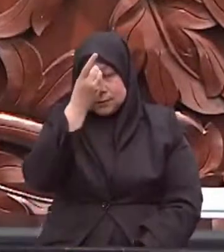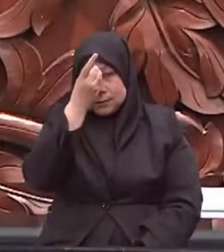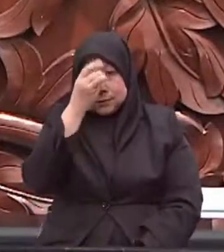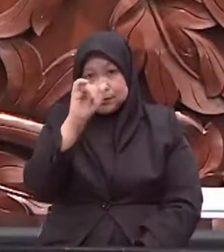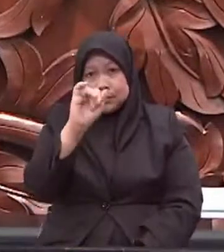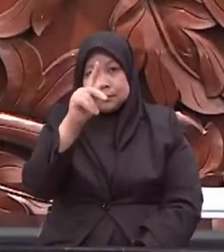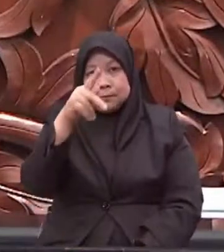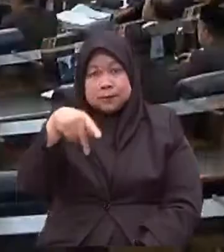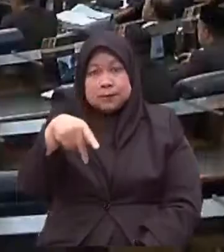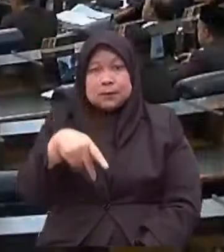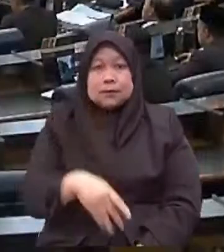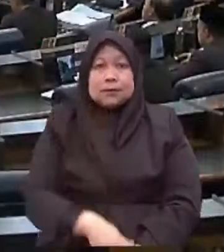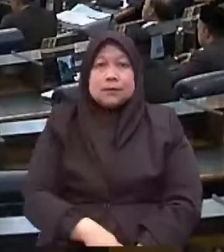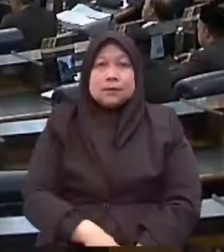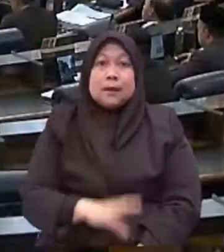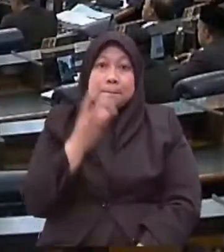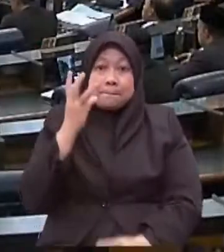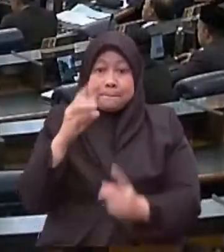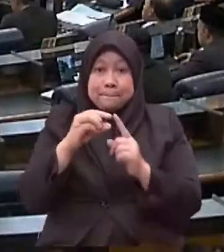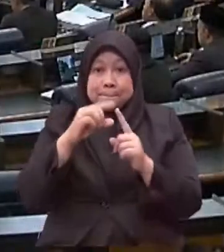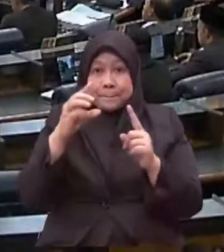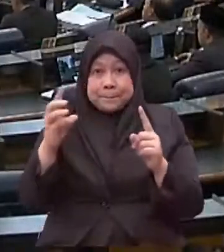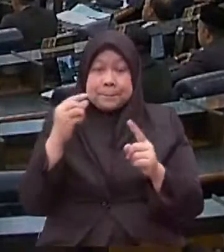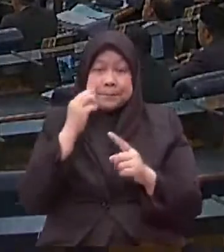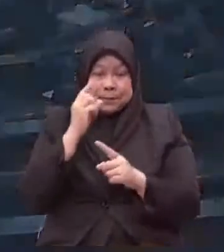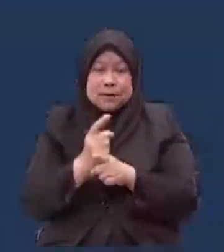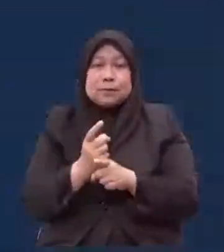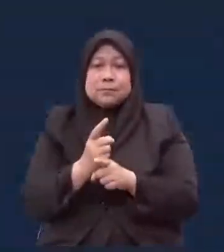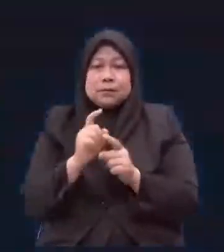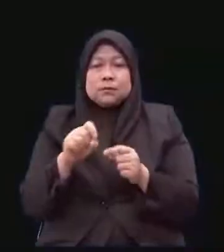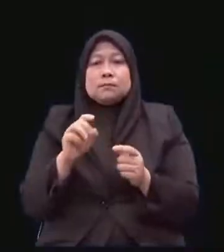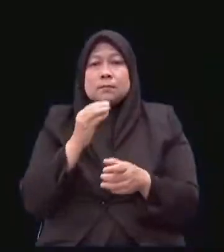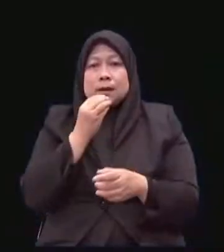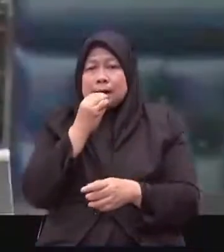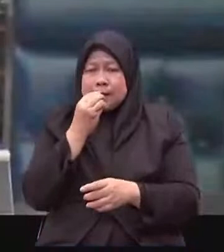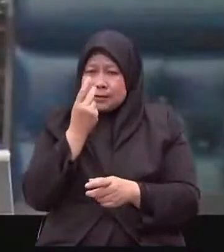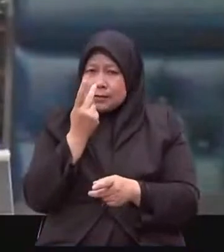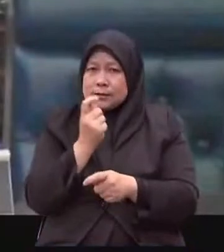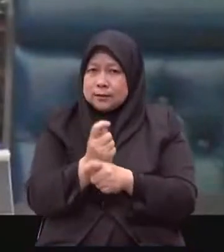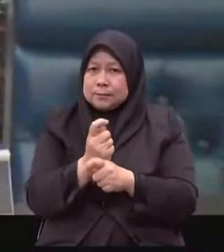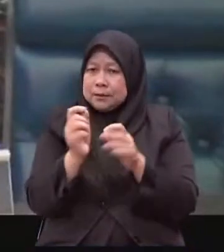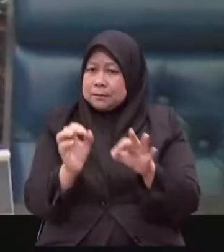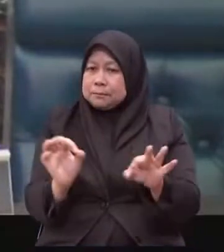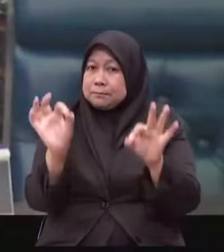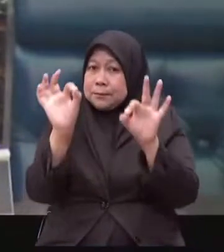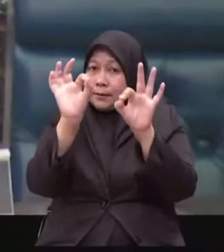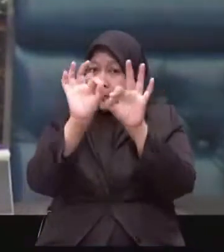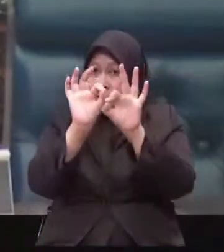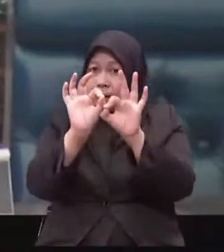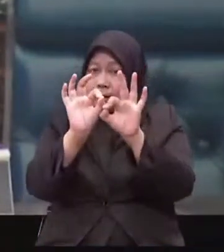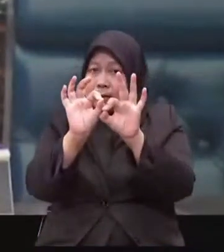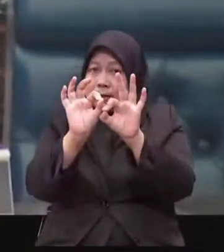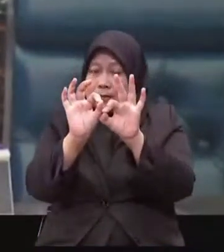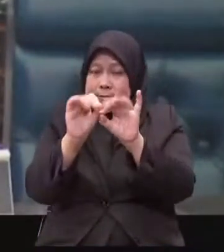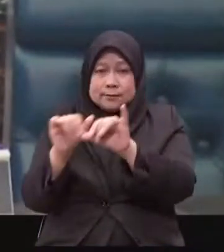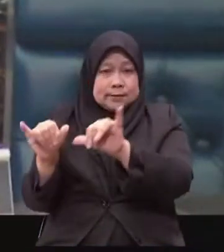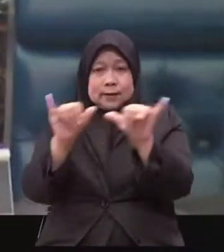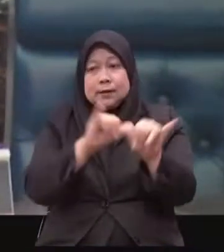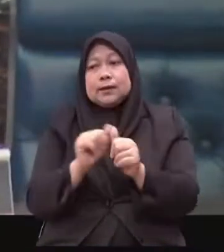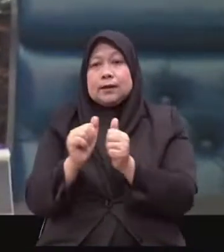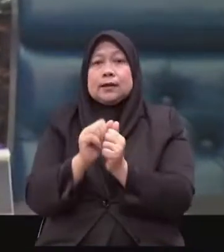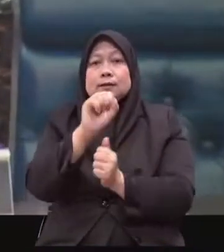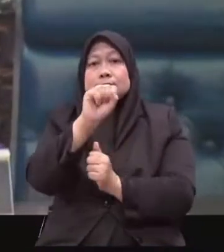petuah beras merupakan makanan ruji dan perlu dibekalkan seiring dengan keperluan